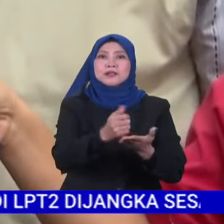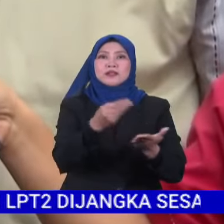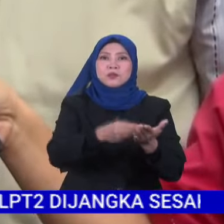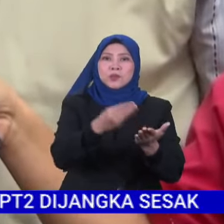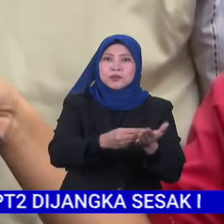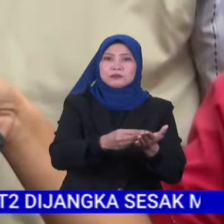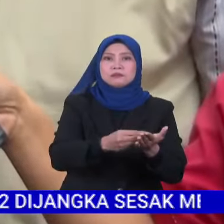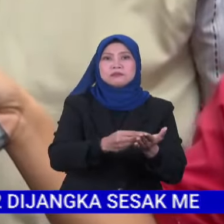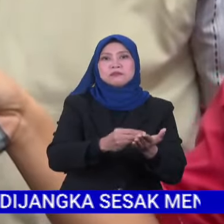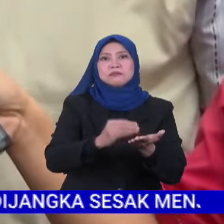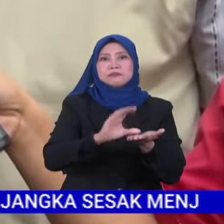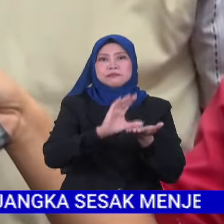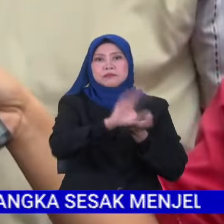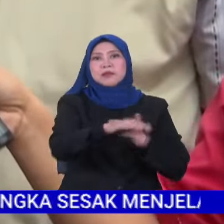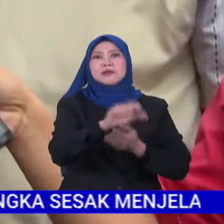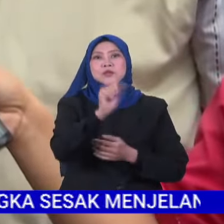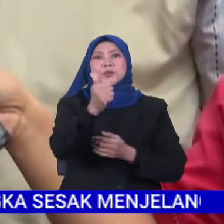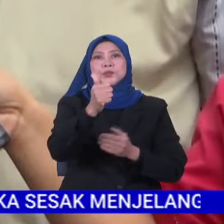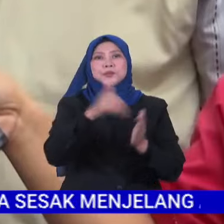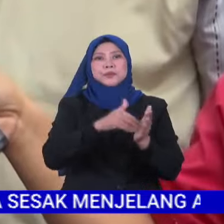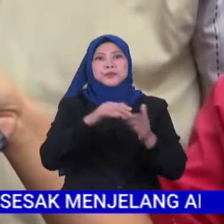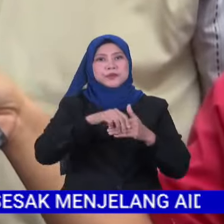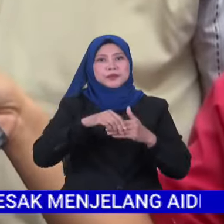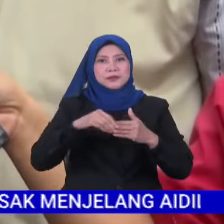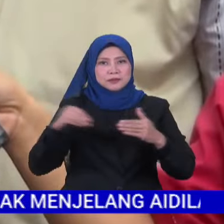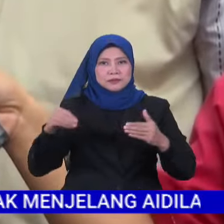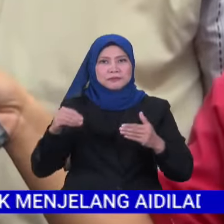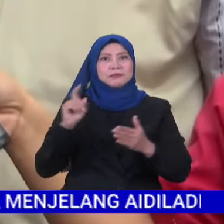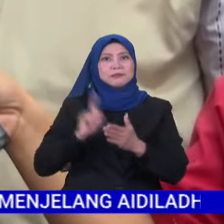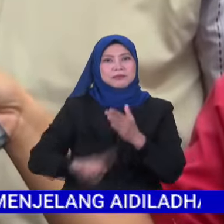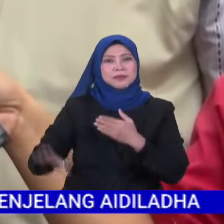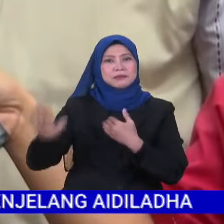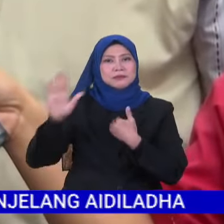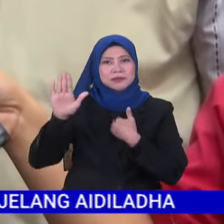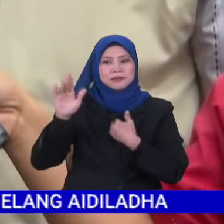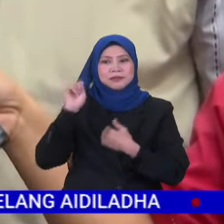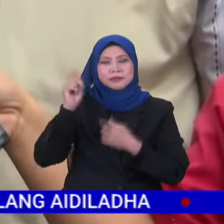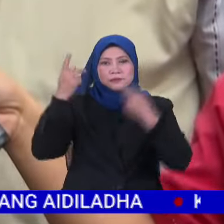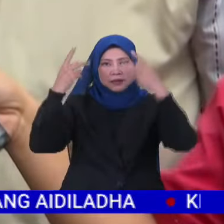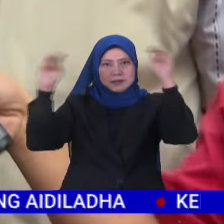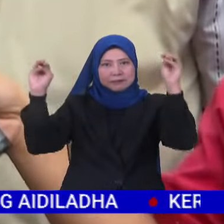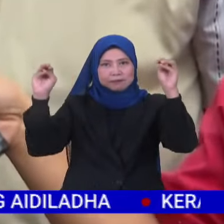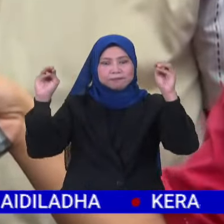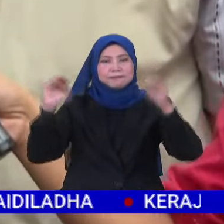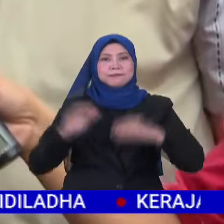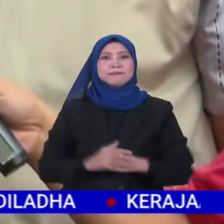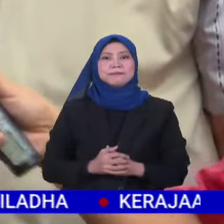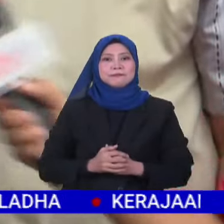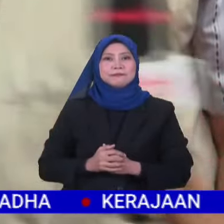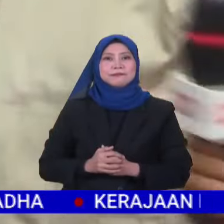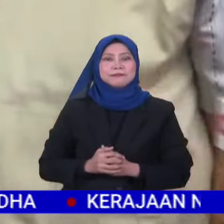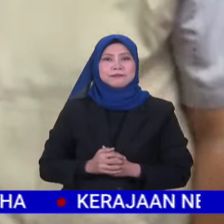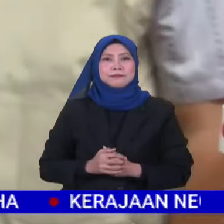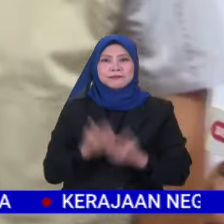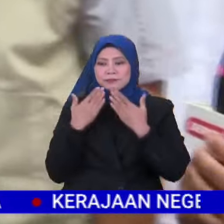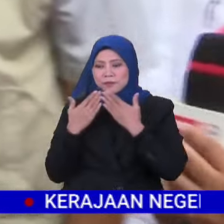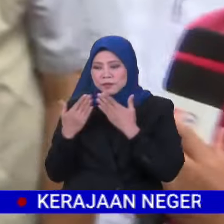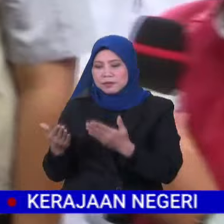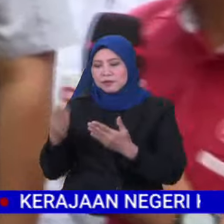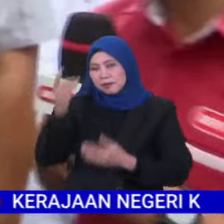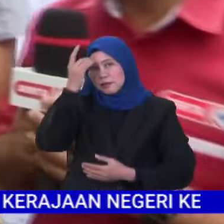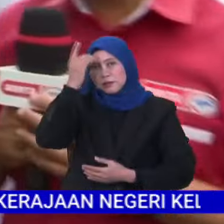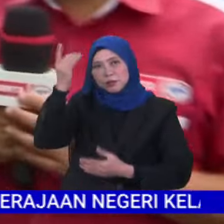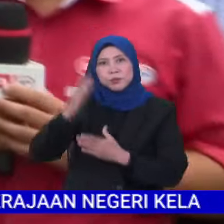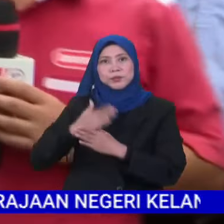sebanyak 10.000 Inggih HP yang gigi oleh ya makrumah film tiga Baik saya tuh